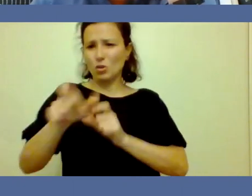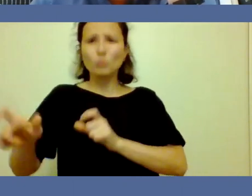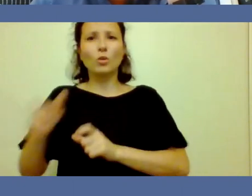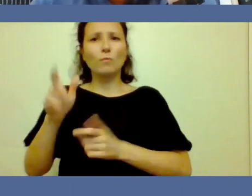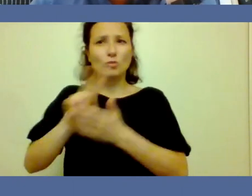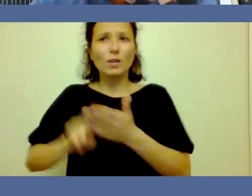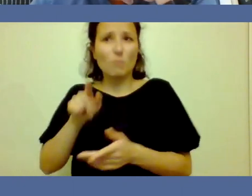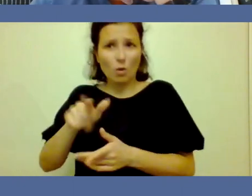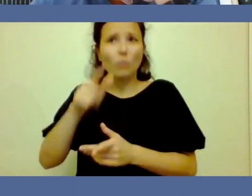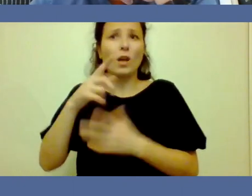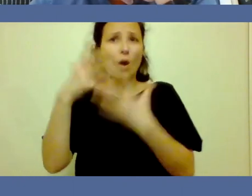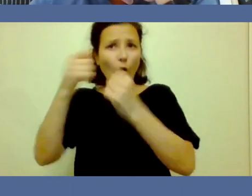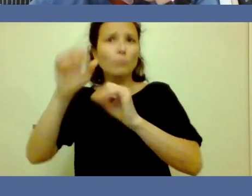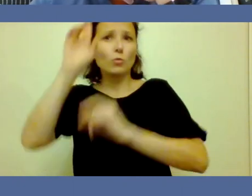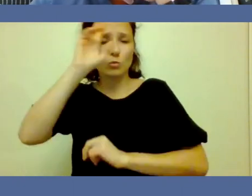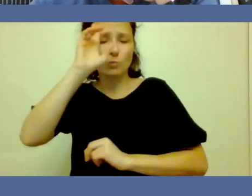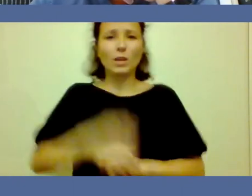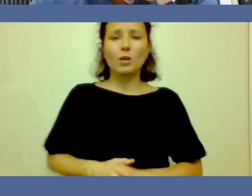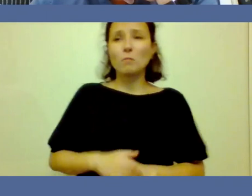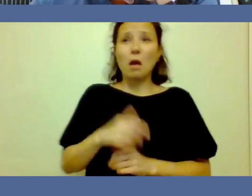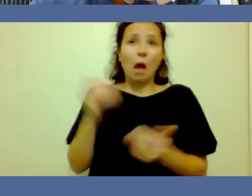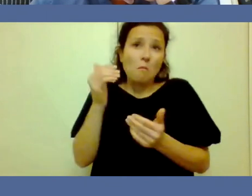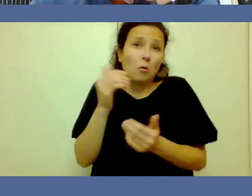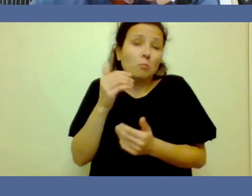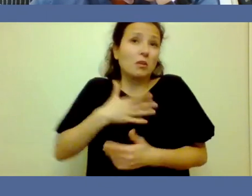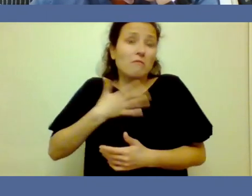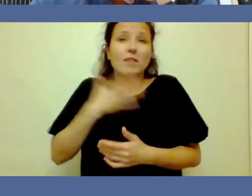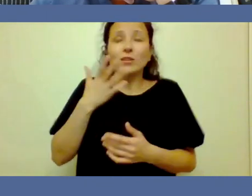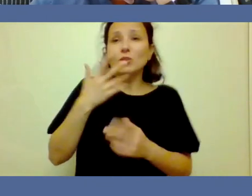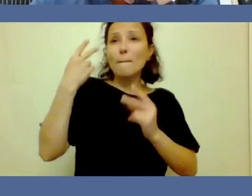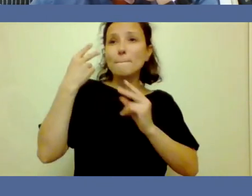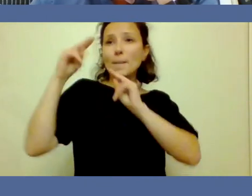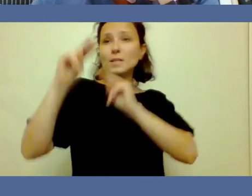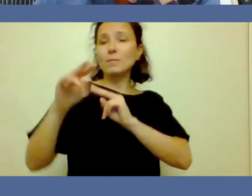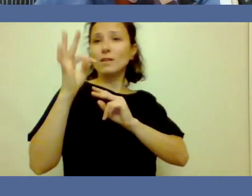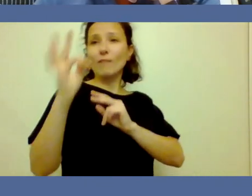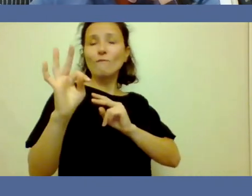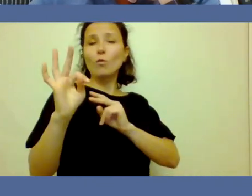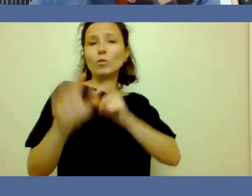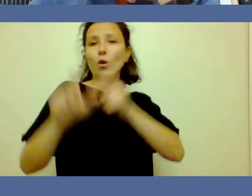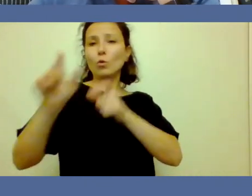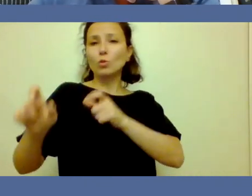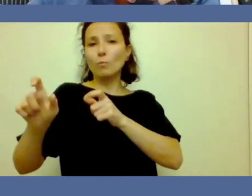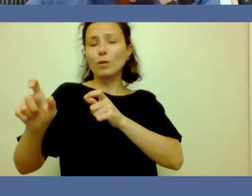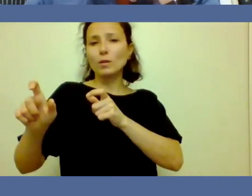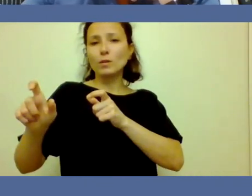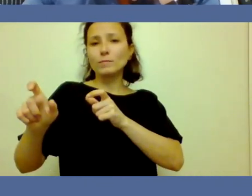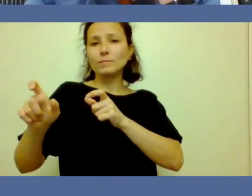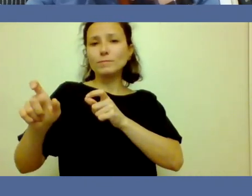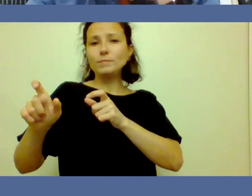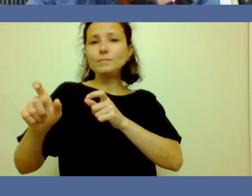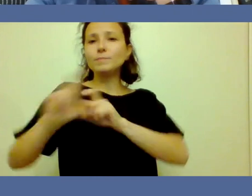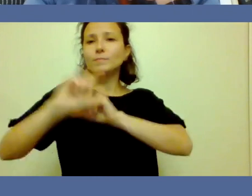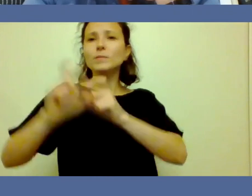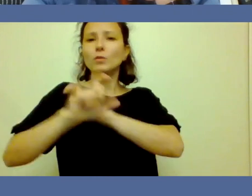Chociażby się wydawało z perspektywy, patrząc tych osób, mówię o tych ludziach, którzy... No, nieustannie mi cały czas mówią,